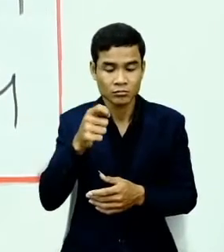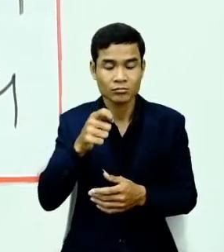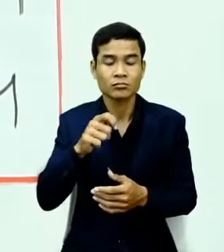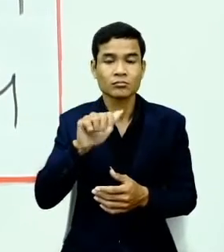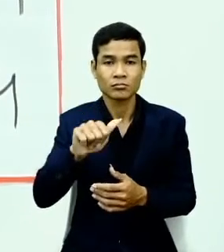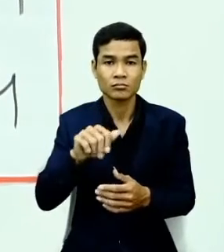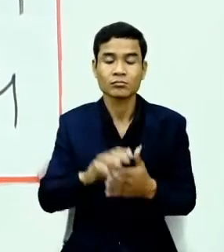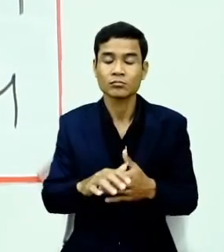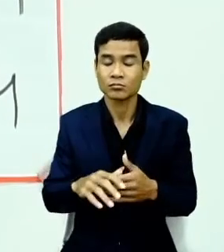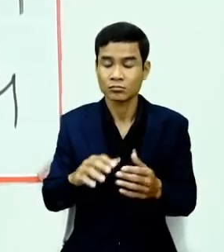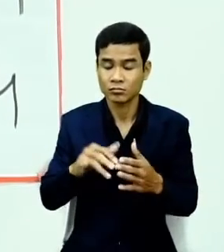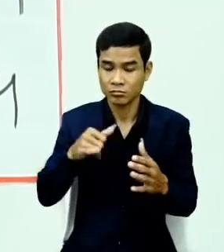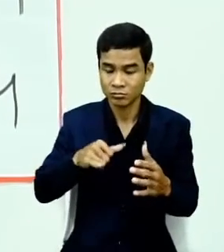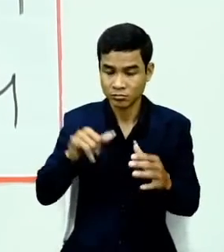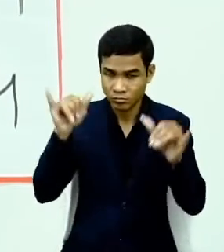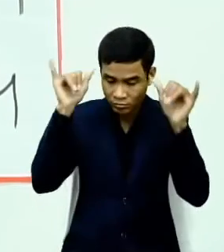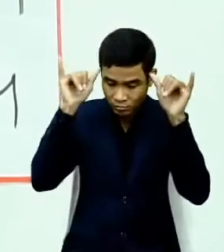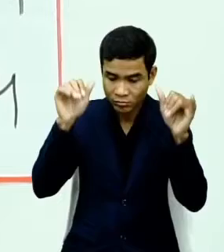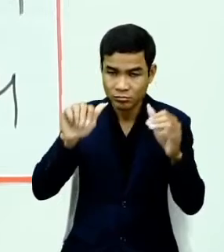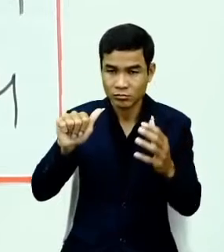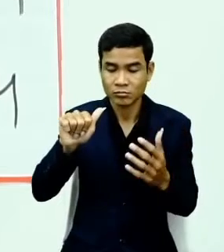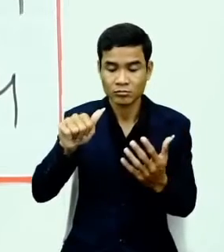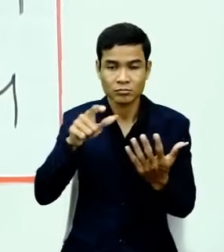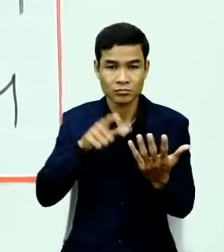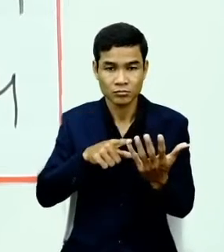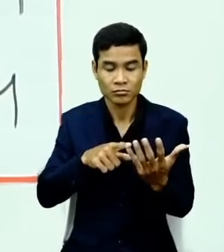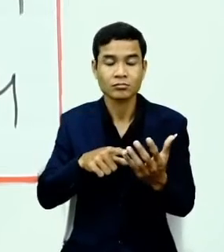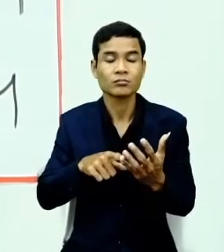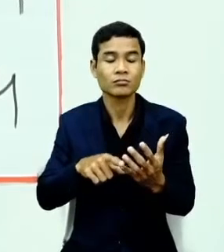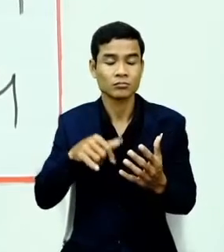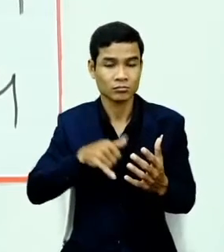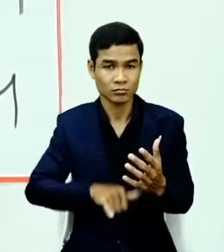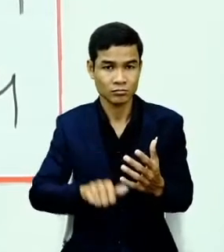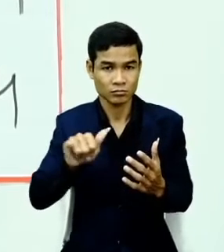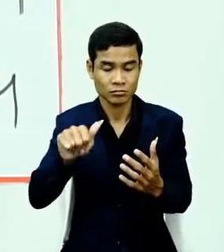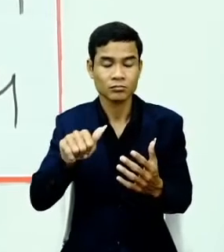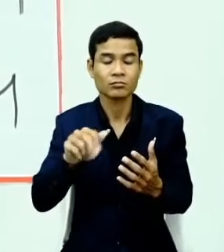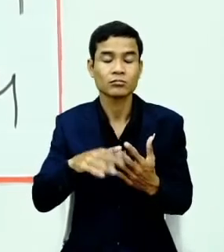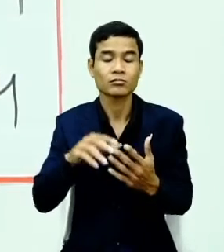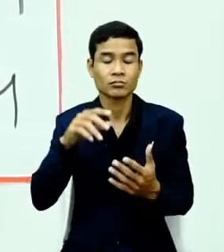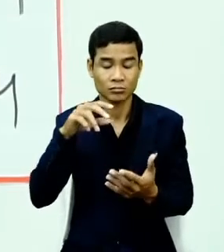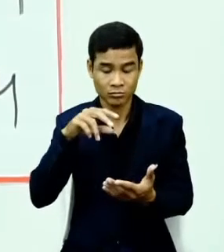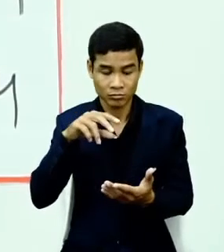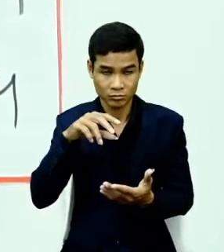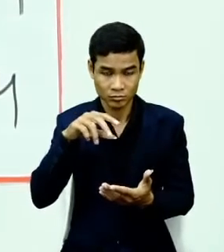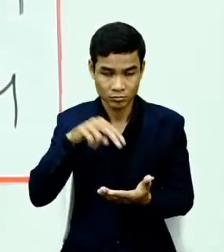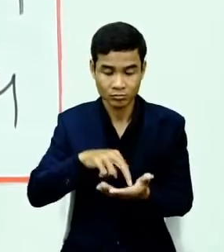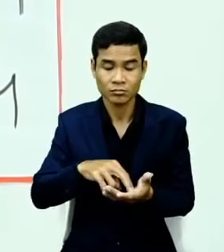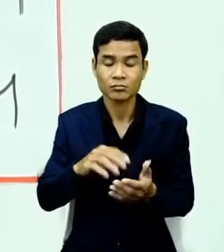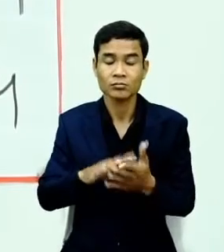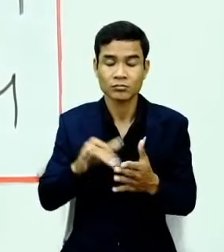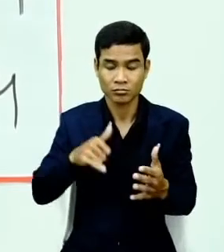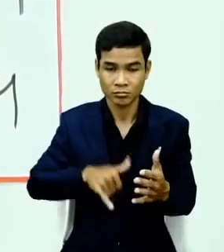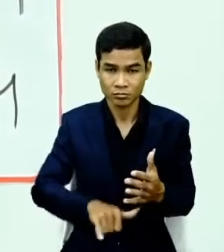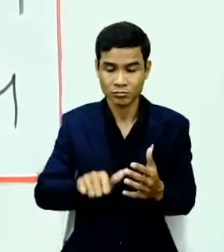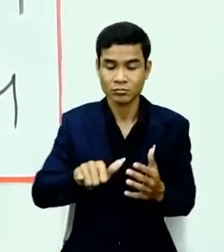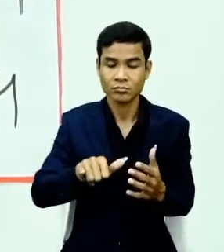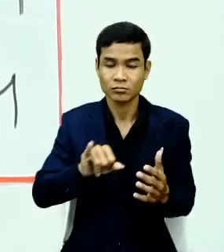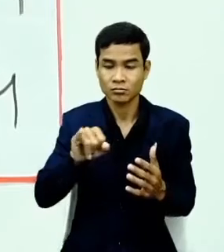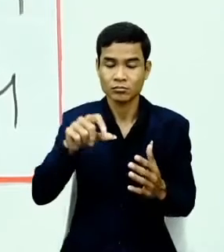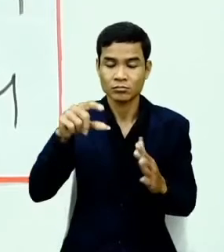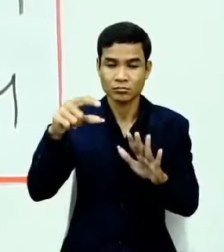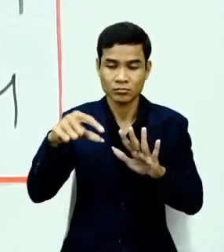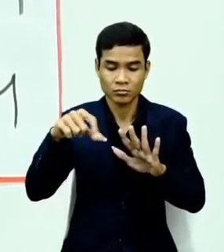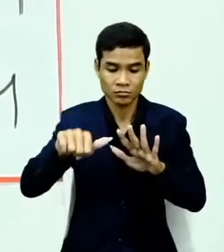ចៃញីឆោចាបន្តទៀតចៃញូថាកញី